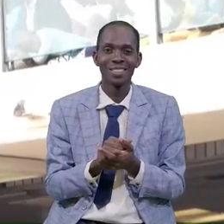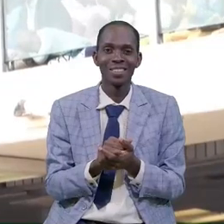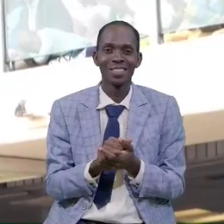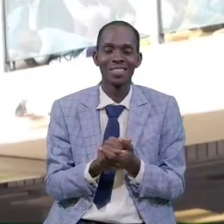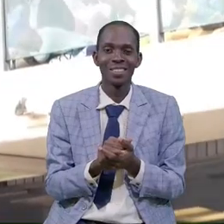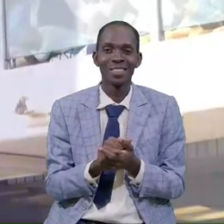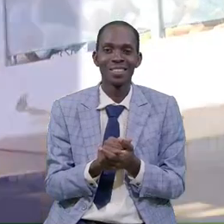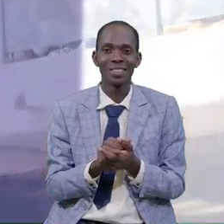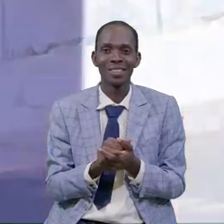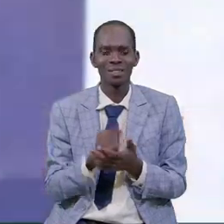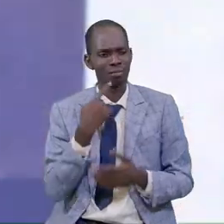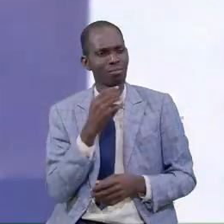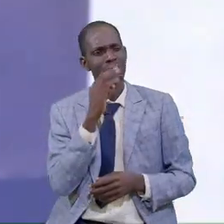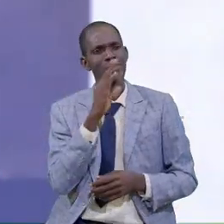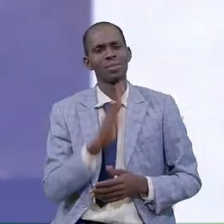Ils ont dit, pasteur,